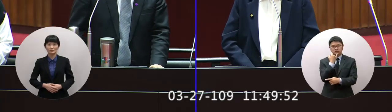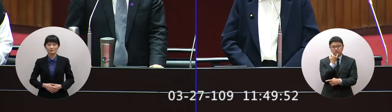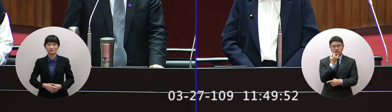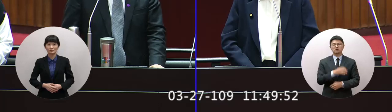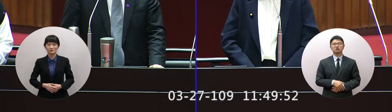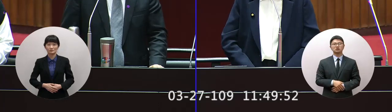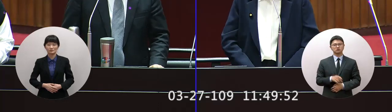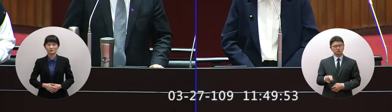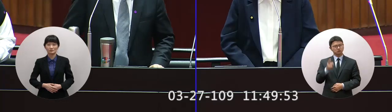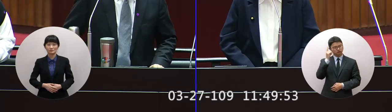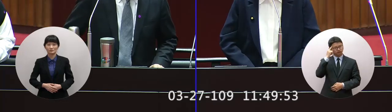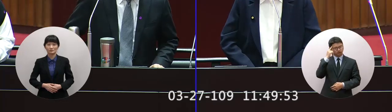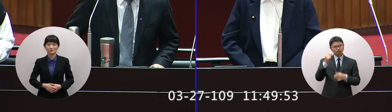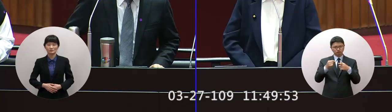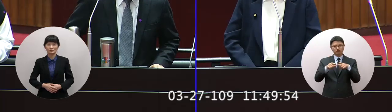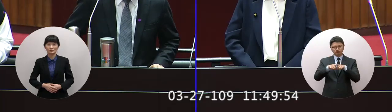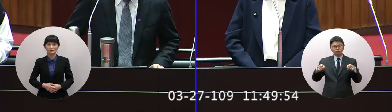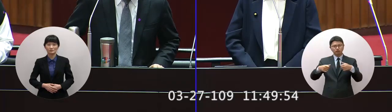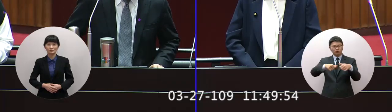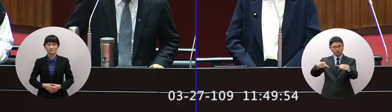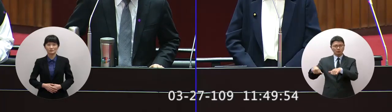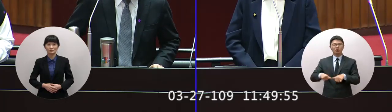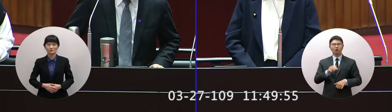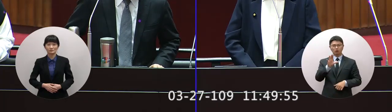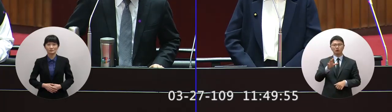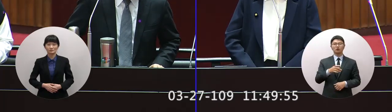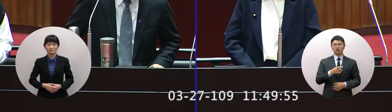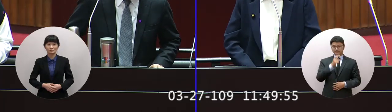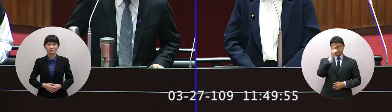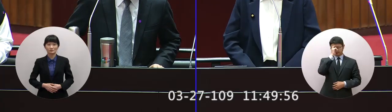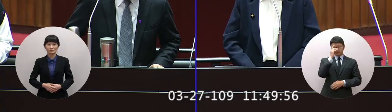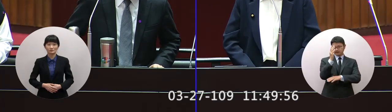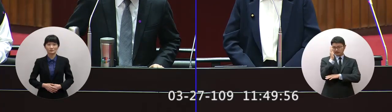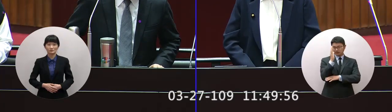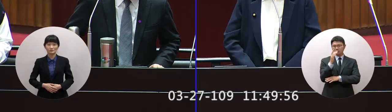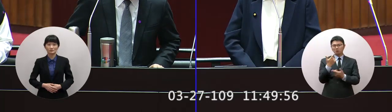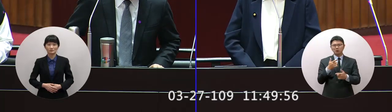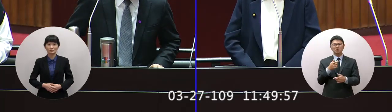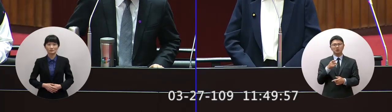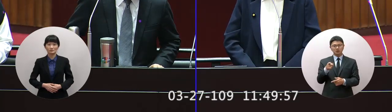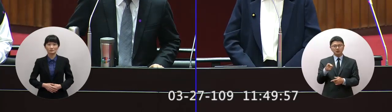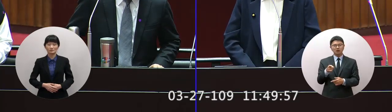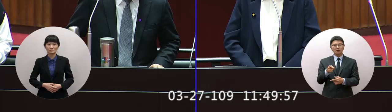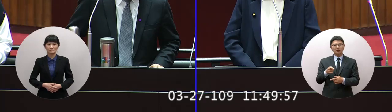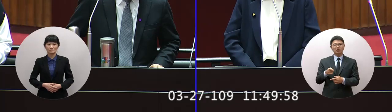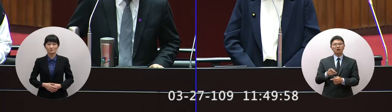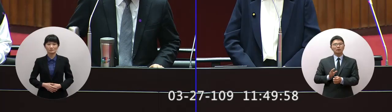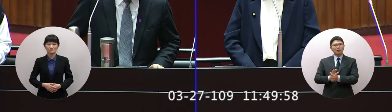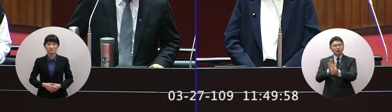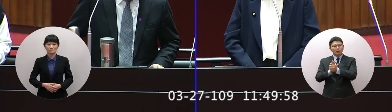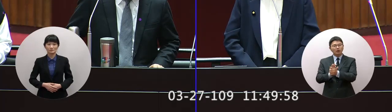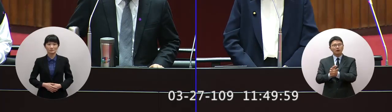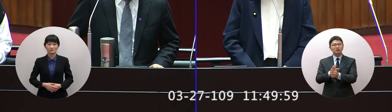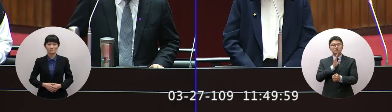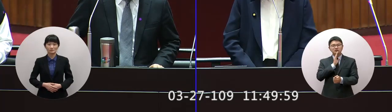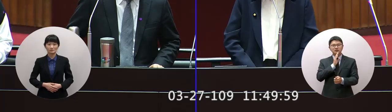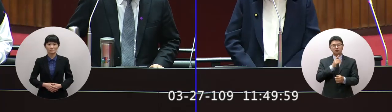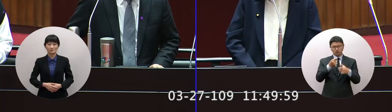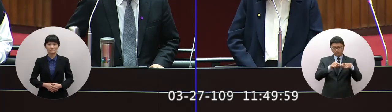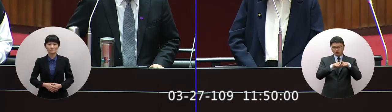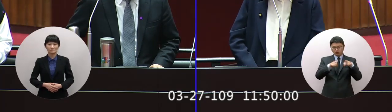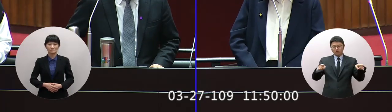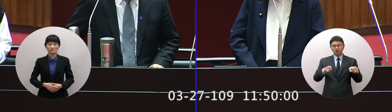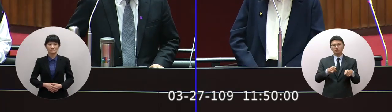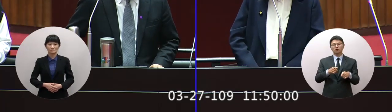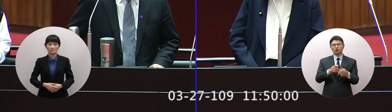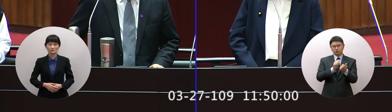较公平的。我们是希望政府可以做的事情不是锦上添花，而是公平的注税奖励。那接下